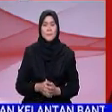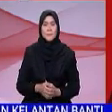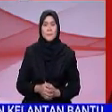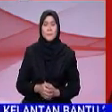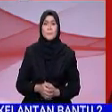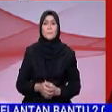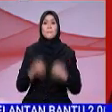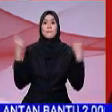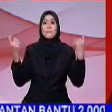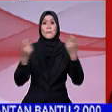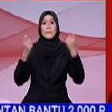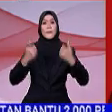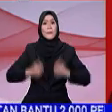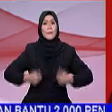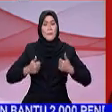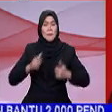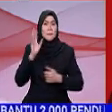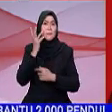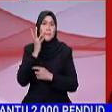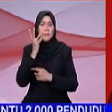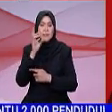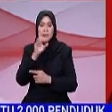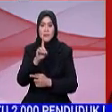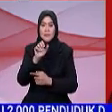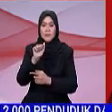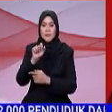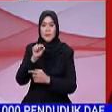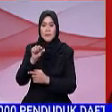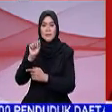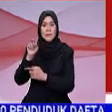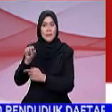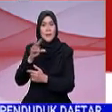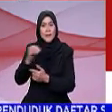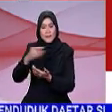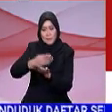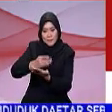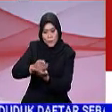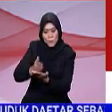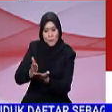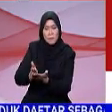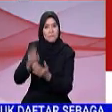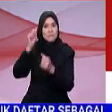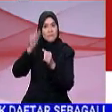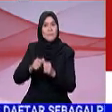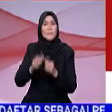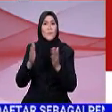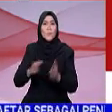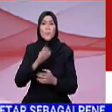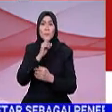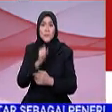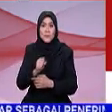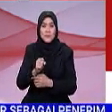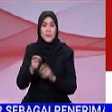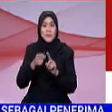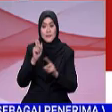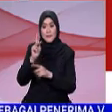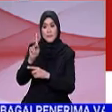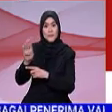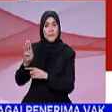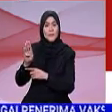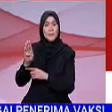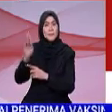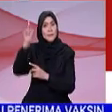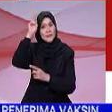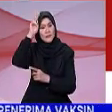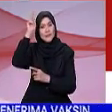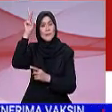Menjelang Aidilfitri, nasi dagang dan ketupat antara menu yang mengingatkan seorang warga emas dari kampung Cepo, Kota Baru, Ni Azizah